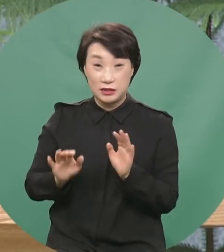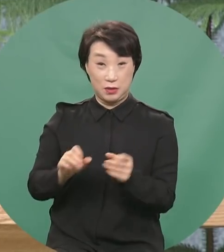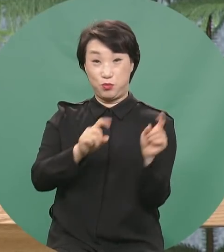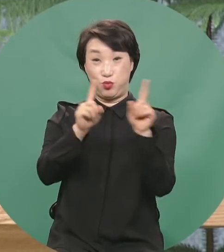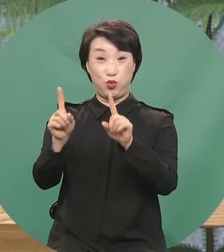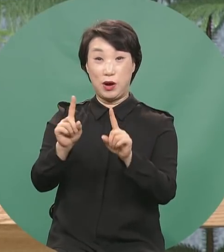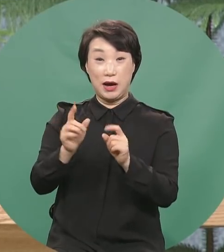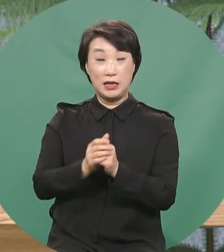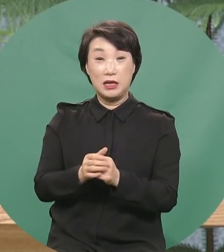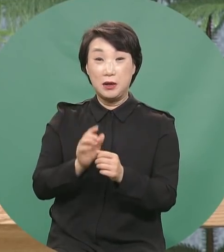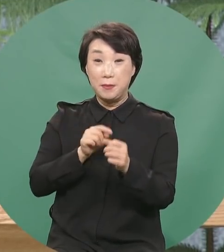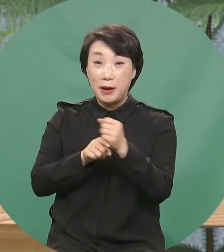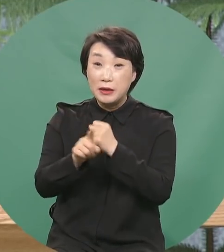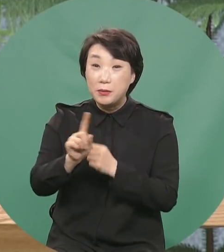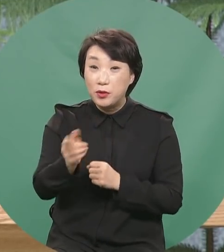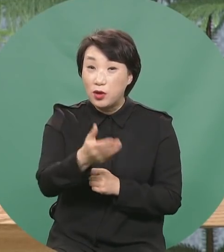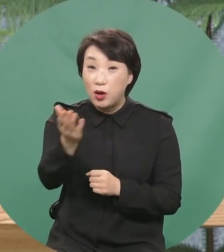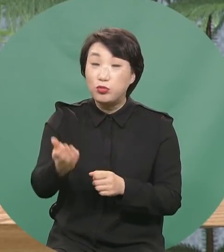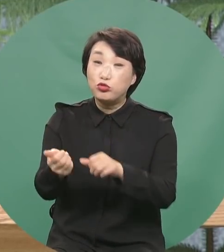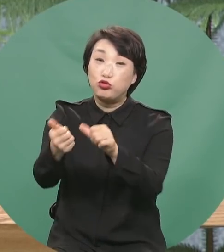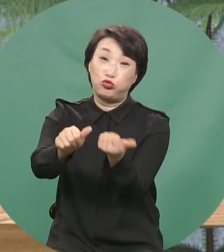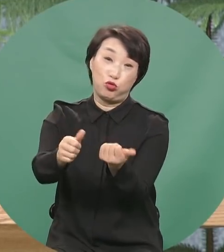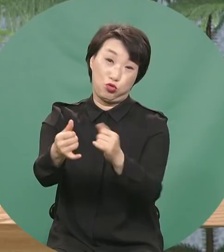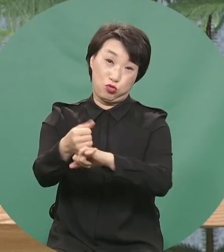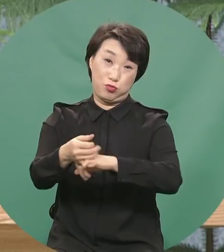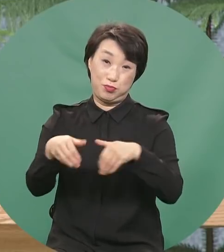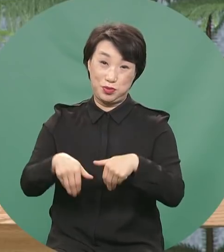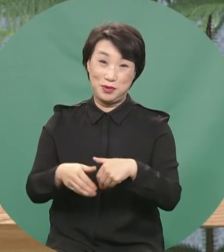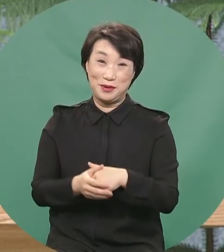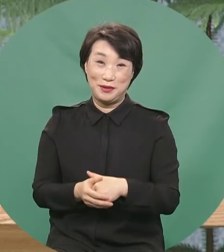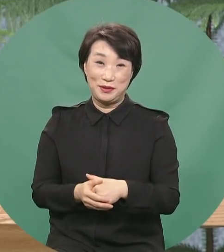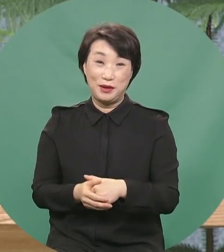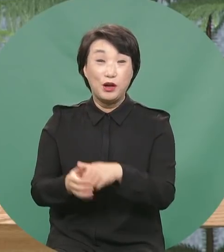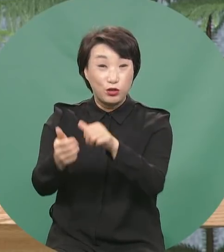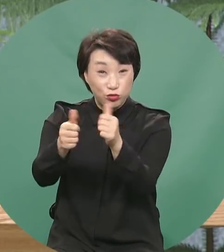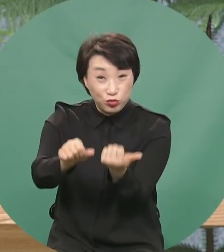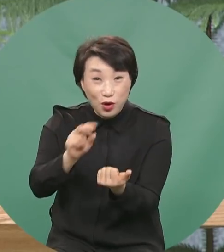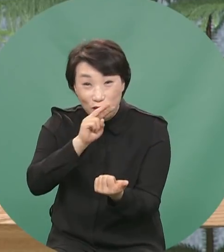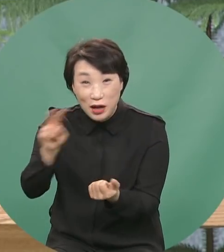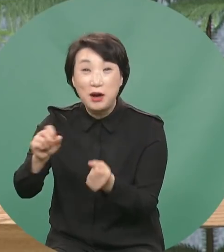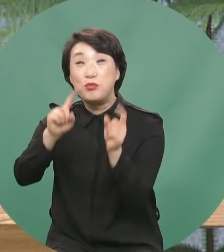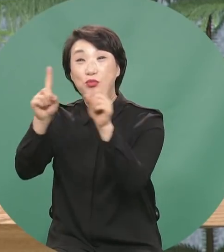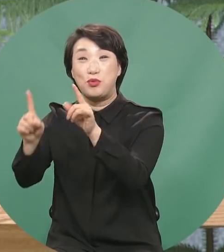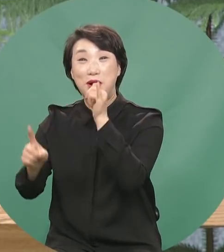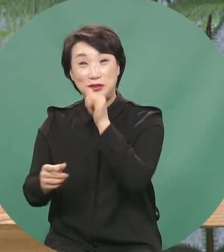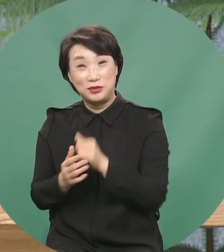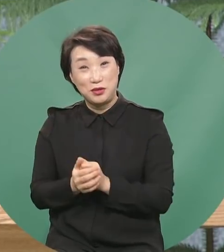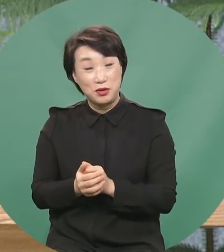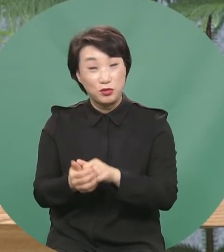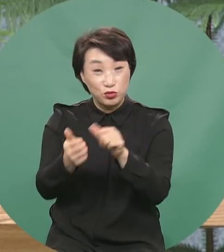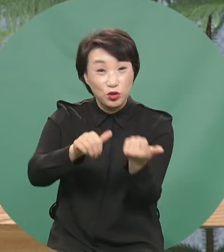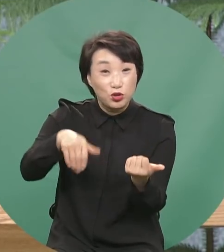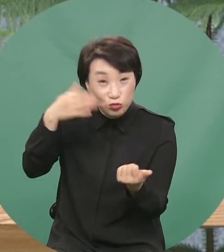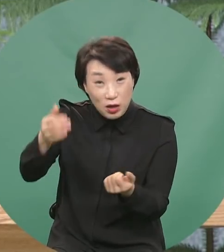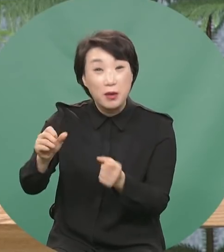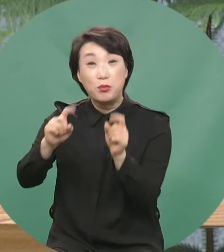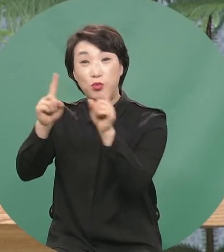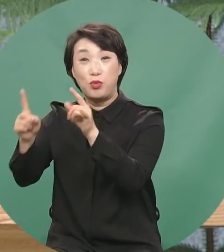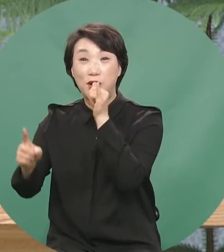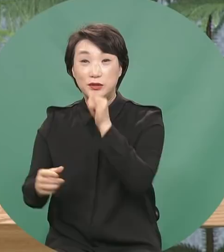부활이라고는 말은 반드시 죽으신다는 얘기요. 죽어야 부활이 있지요. 죽은 다음에 부활이